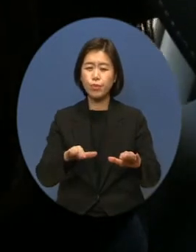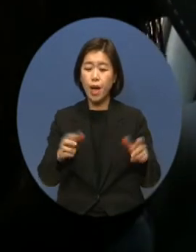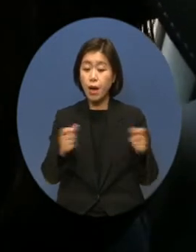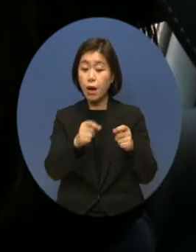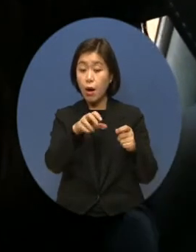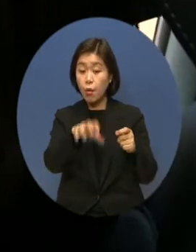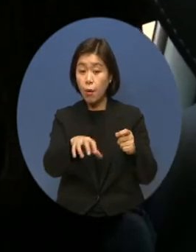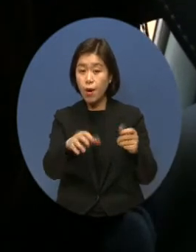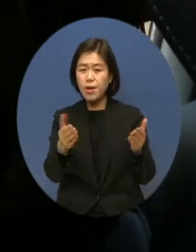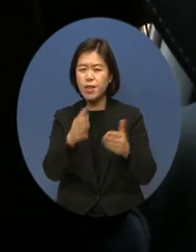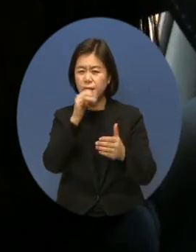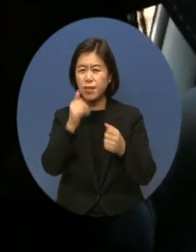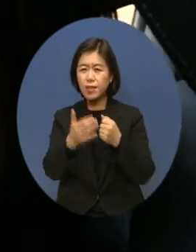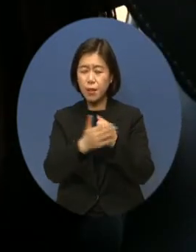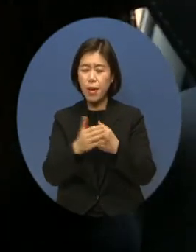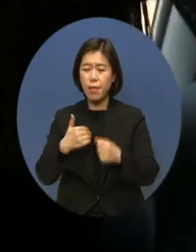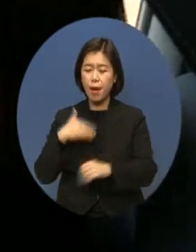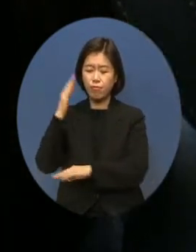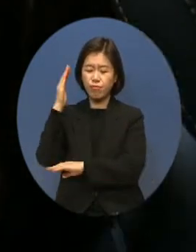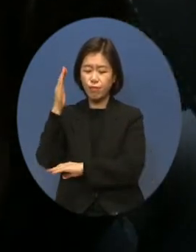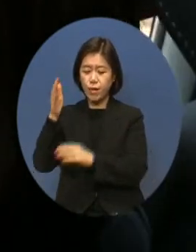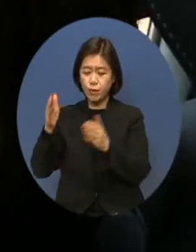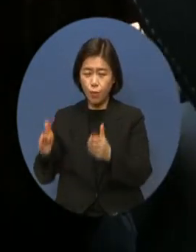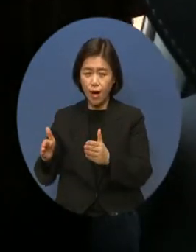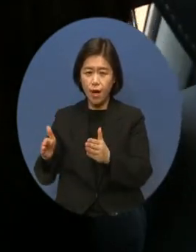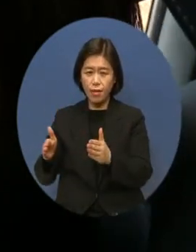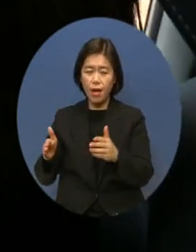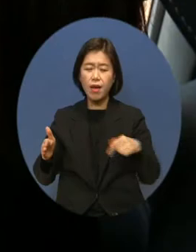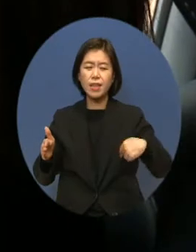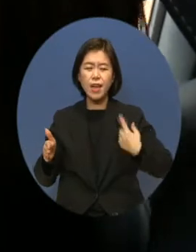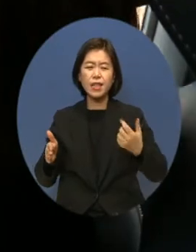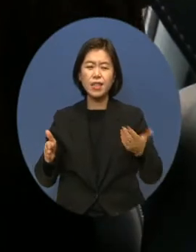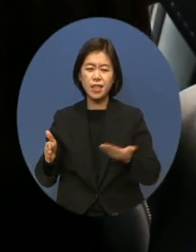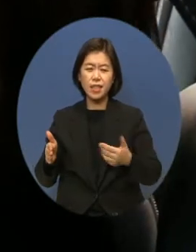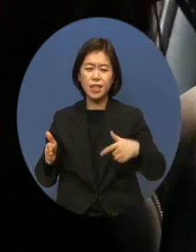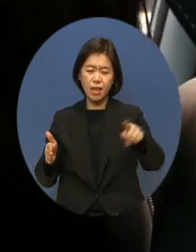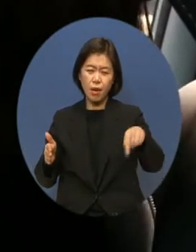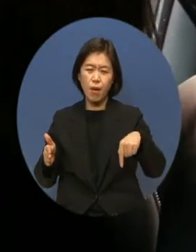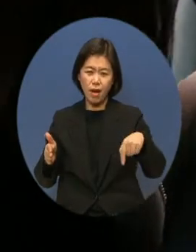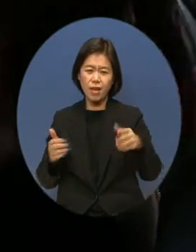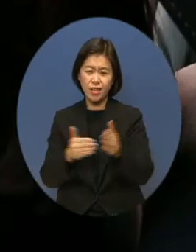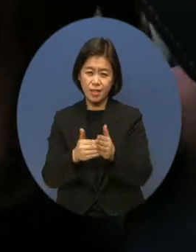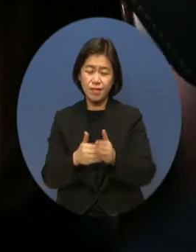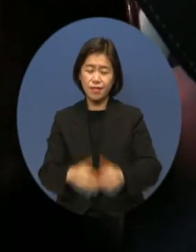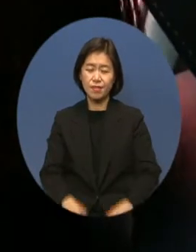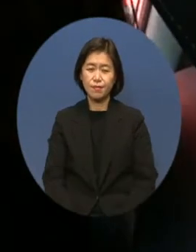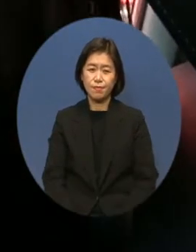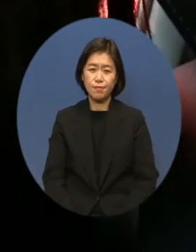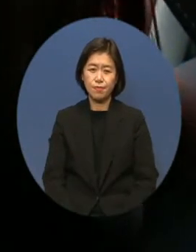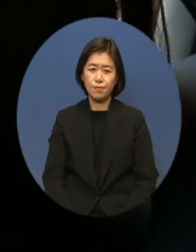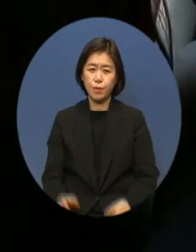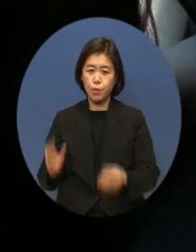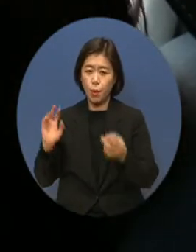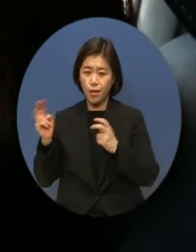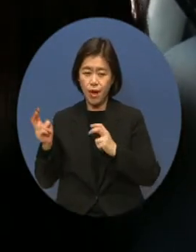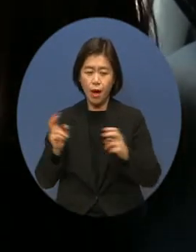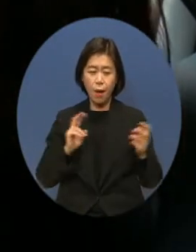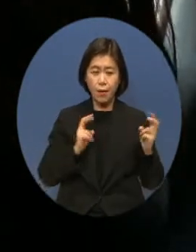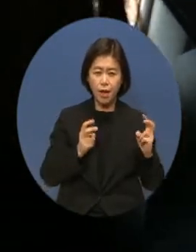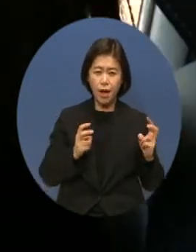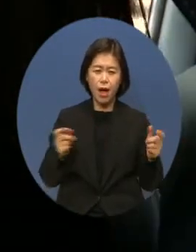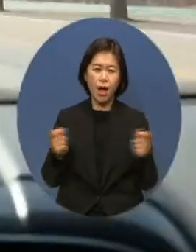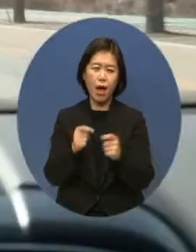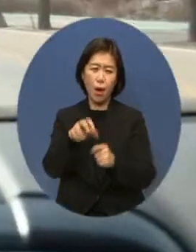저희가 강의하는 동안 볼 일 보고, 그리고 또 이제 다시 회사도 가까이 있거든요. 그래서 같이 이동하는 거예요.